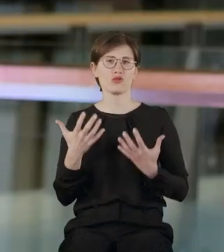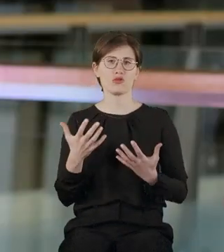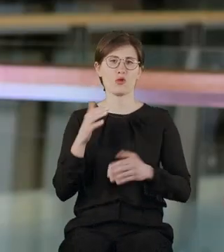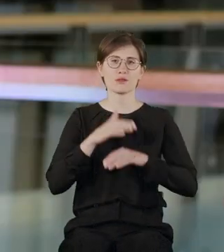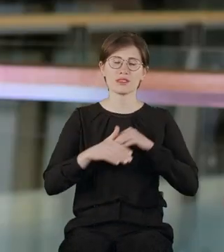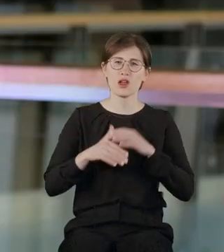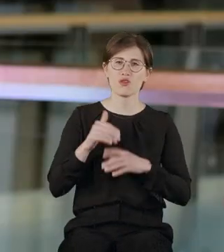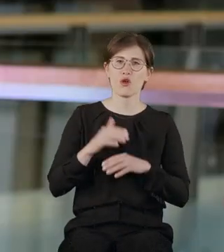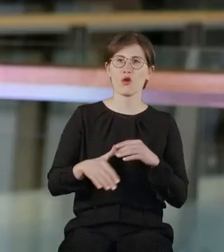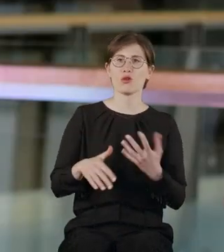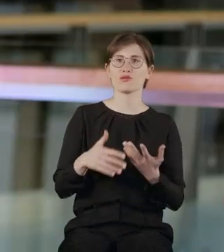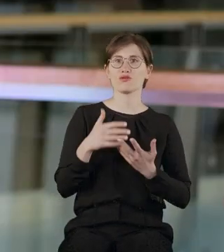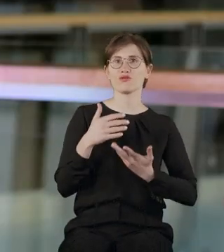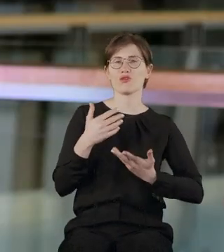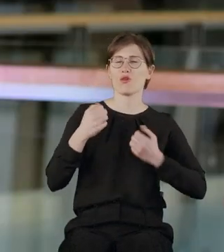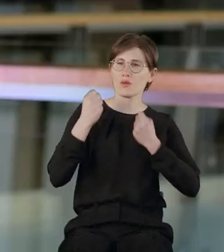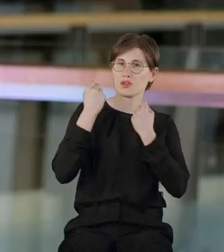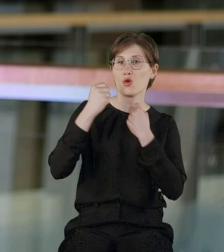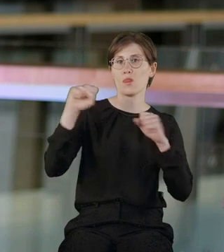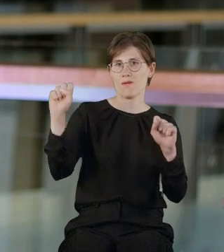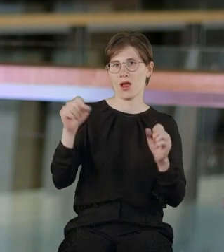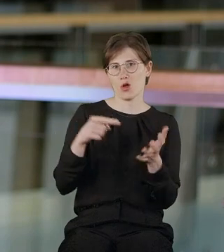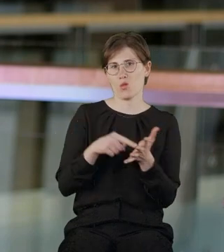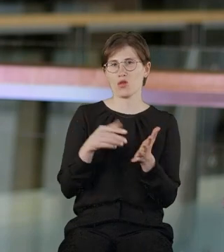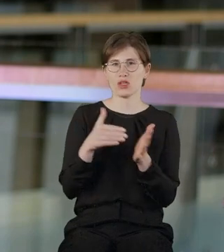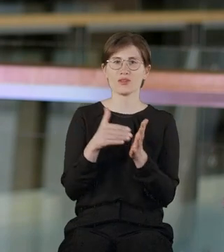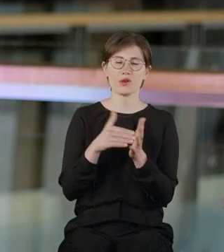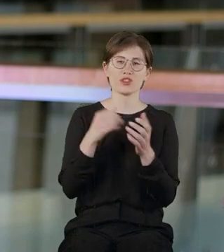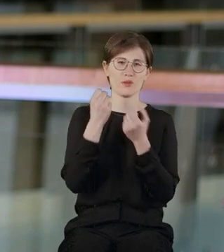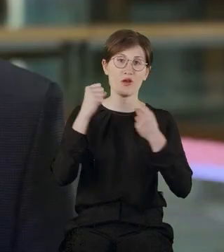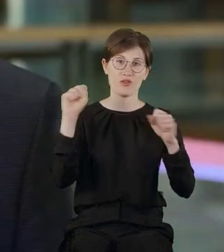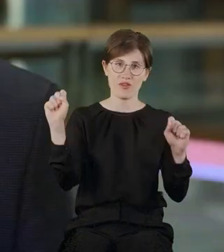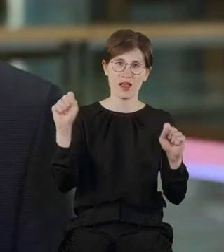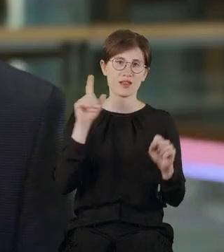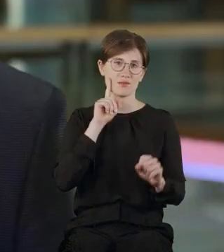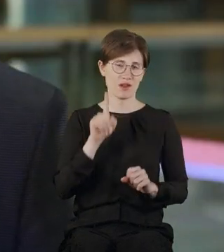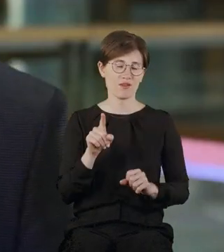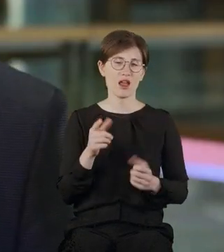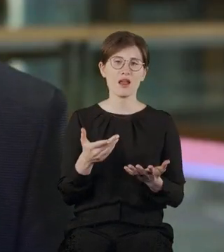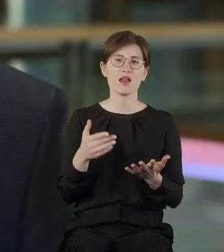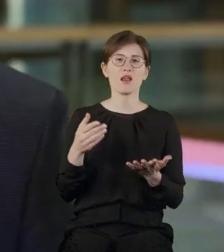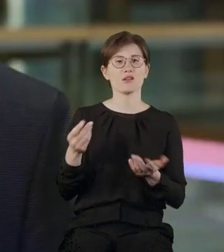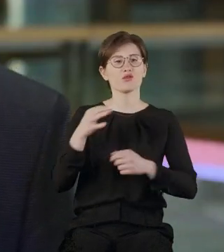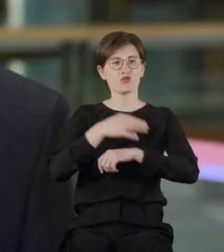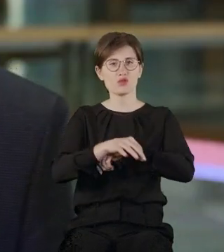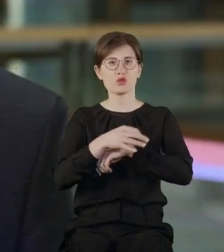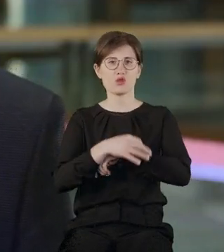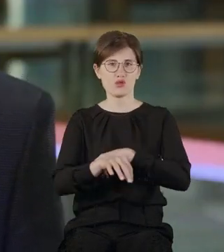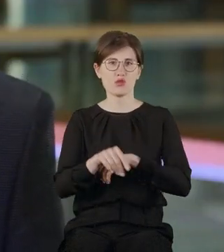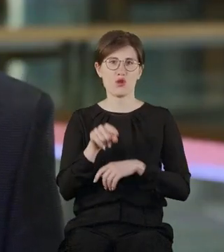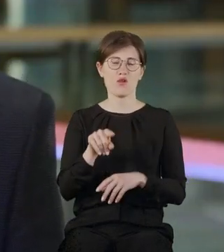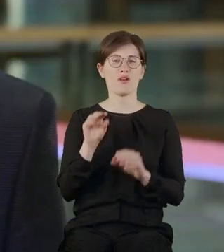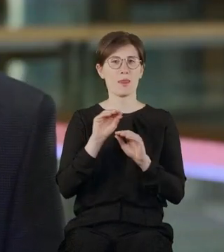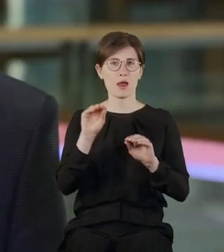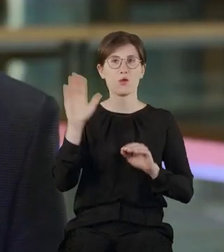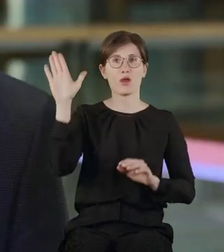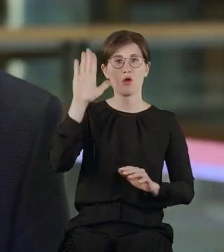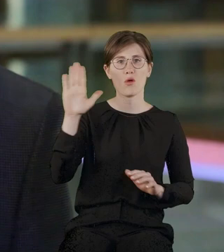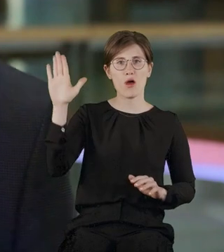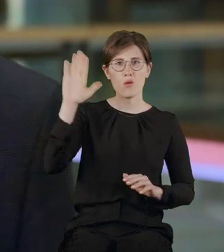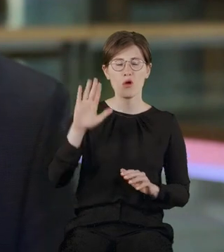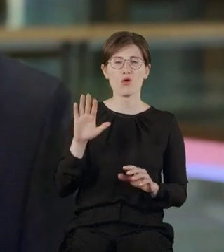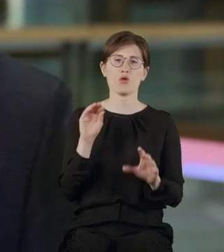radością, entuzjazmem, odwagą także, bo to trzeba mieć także odwagę, studiować naukę o Bogu i